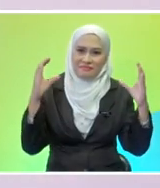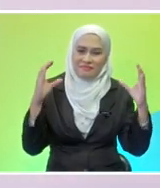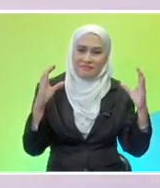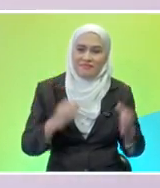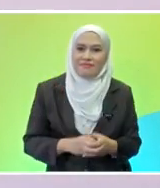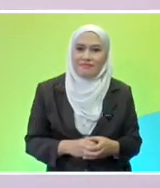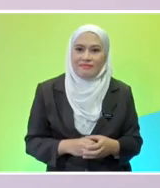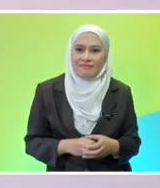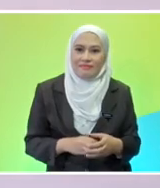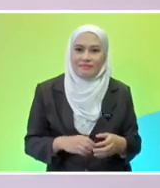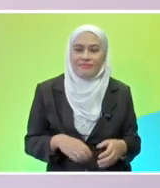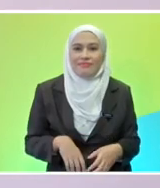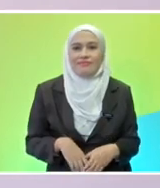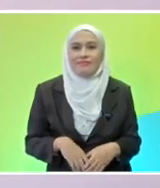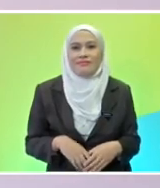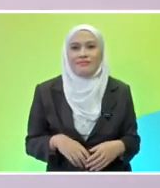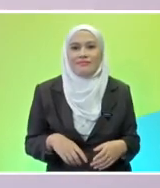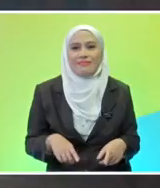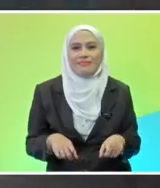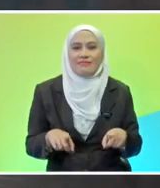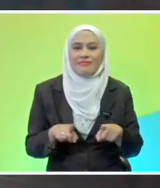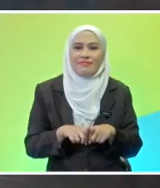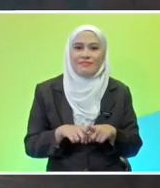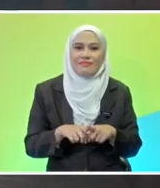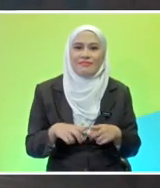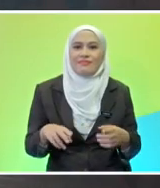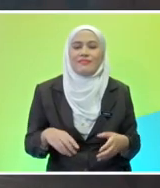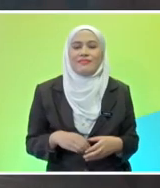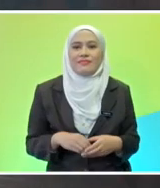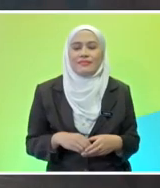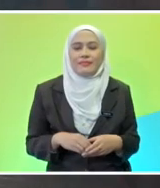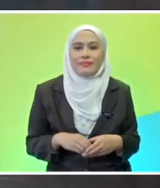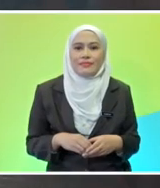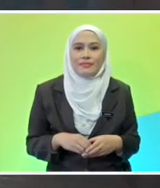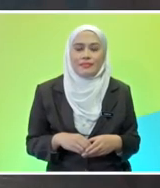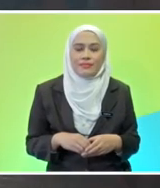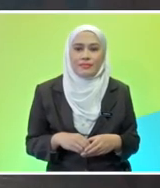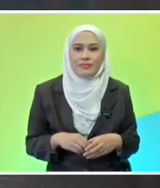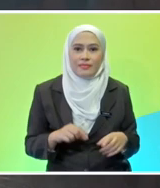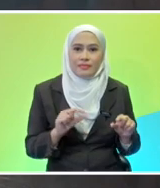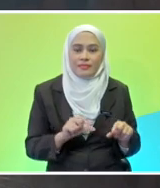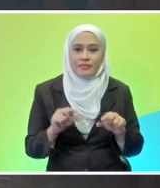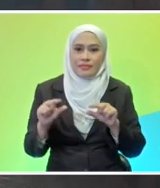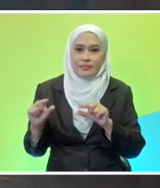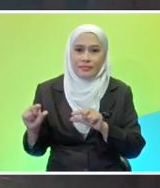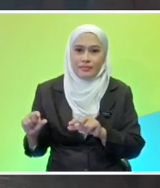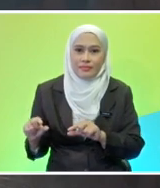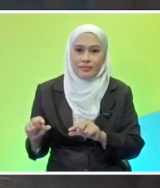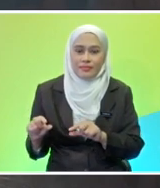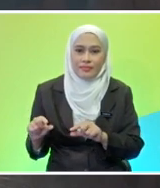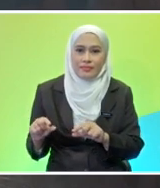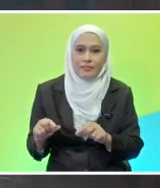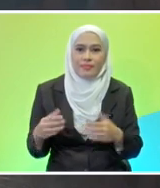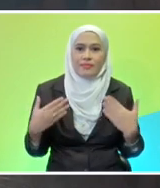rasa macam inilah, cikgu. Betul. Okey, sebenarnya apa yang dikatakan sebagai pergerakan bebas ialah pergerakan